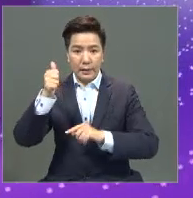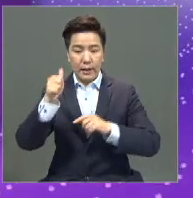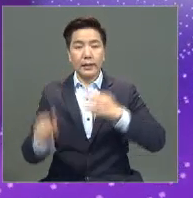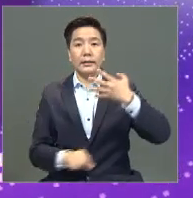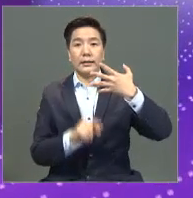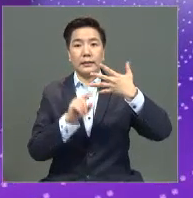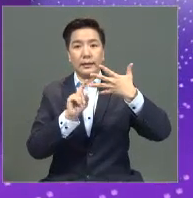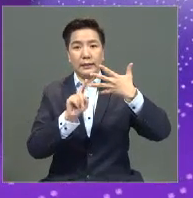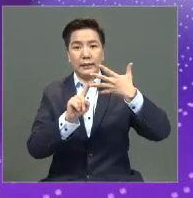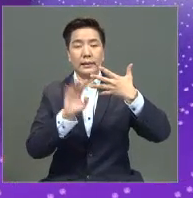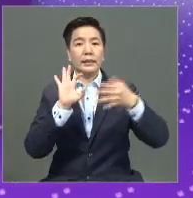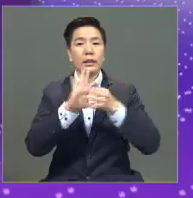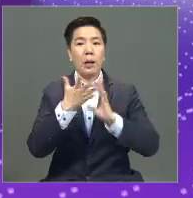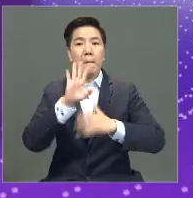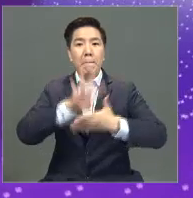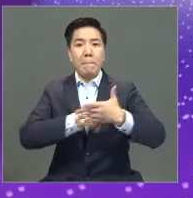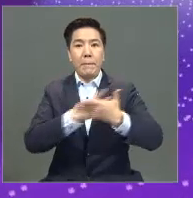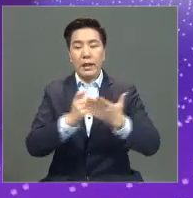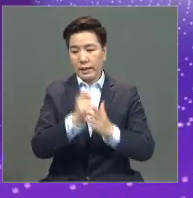คือต้องสร้างแรงจูงใจให้ธุรกิจต่างๆอย่างจ้างงานต่อไปให้ธุรกิจต่างๆใช้ช่วงเวลาเนี่ยพริกองค์กรของตัวเองให้กลายเป็นองค์กรที่มีประสิทธิภาพและก็สามารถแข่งขันได้ดีขึ้นงานที่4